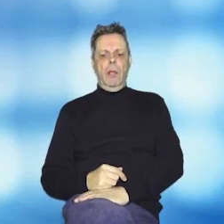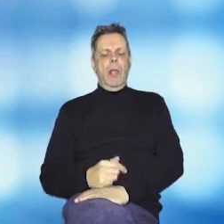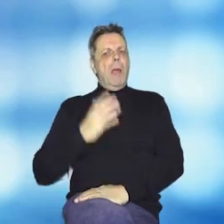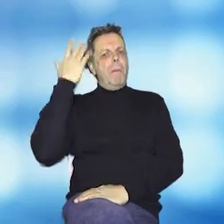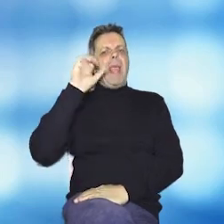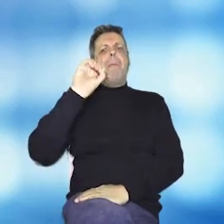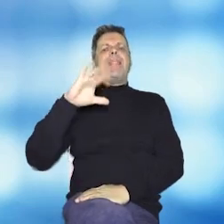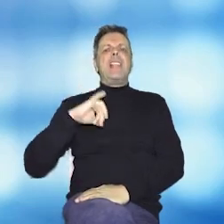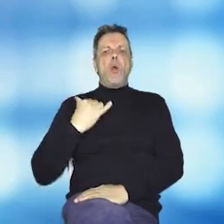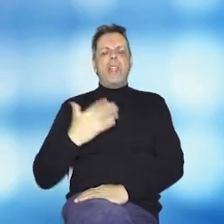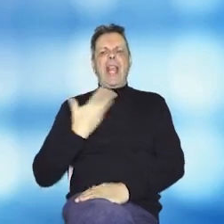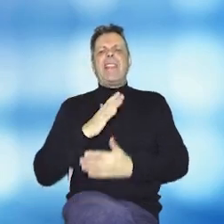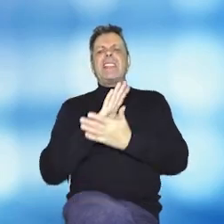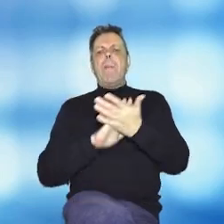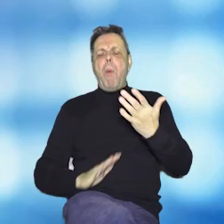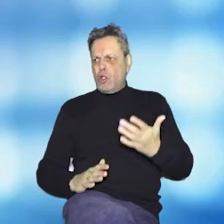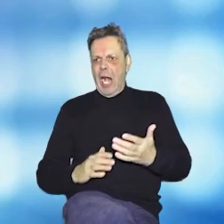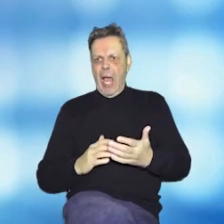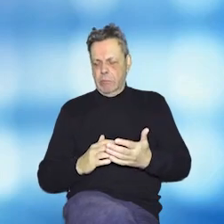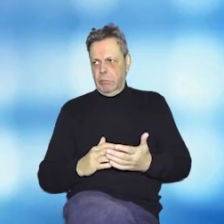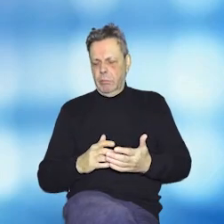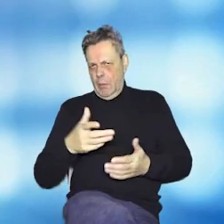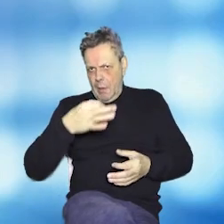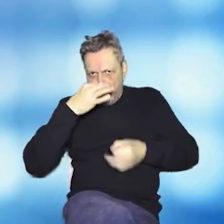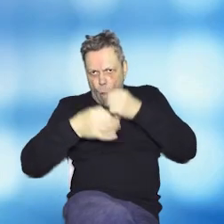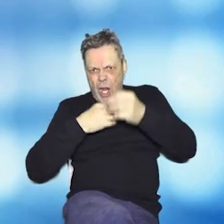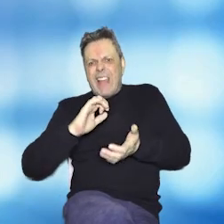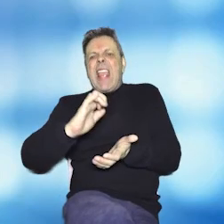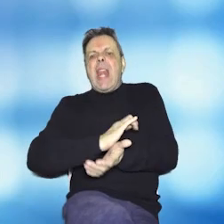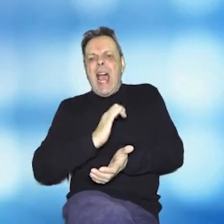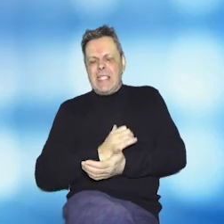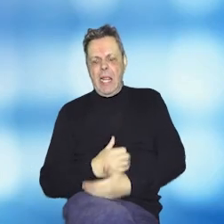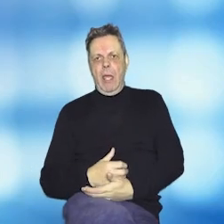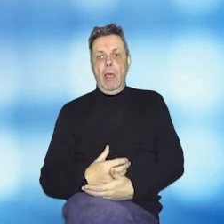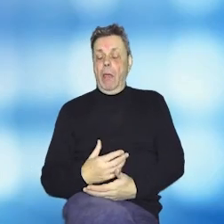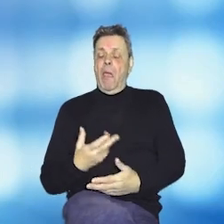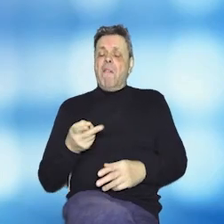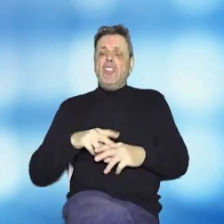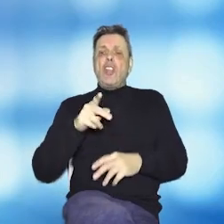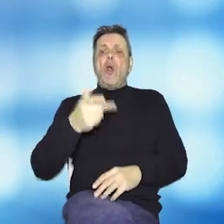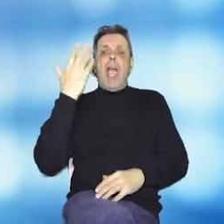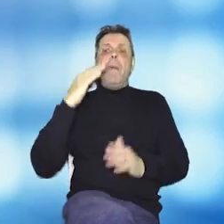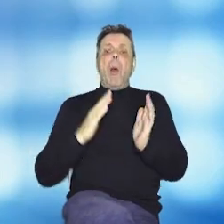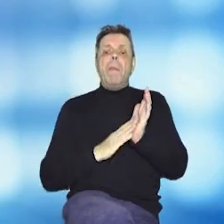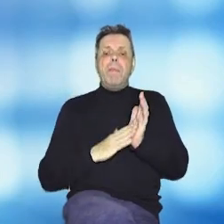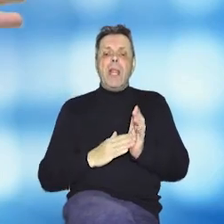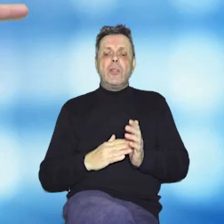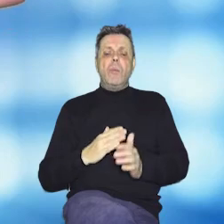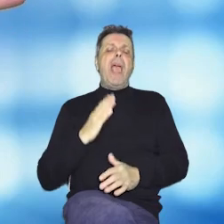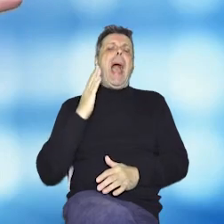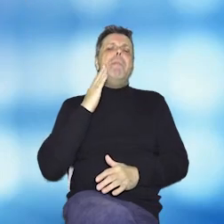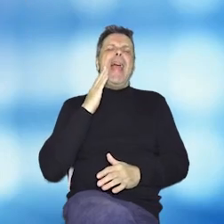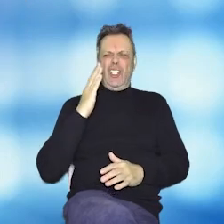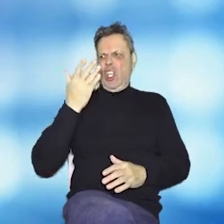reći. Prije 15 godina kada sam počela se baviti nasiljem, većina toga je bila primjera, bili su